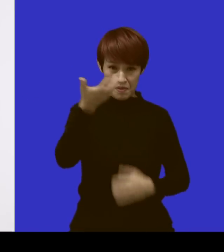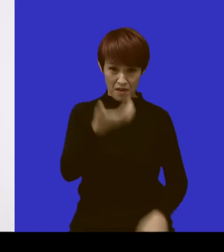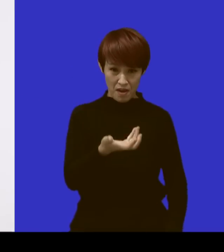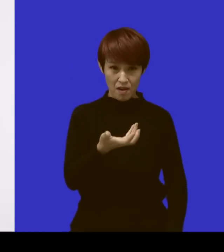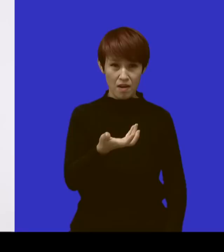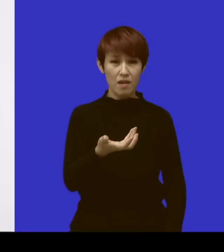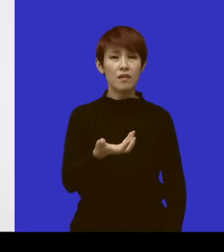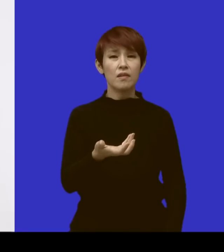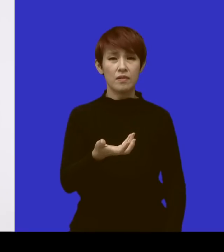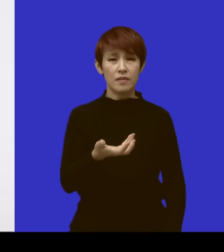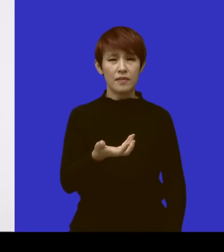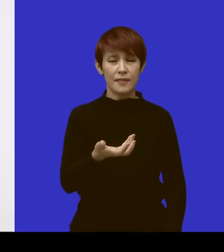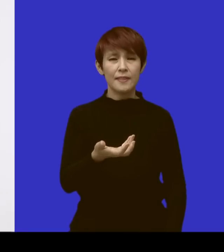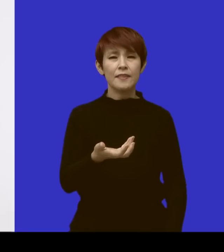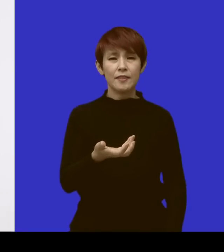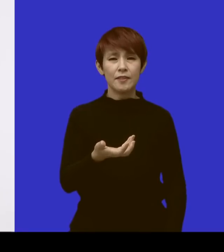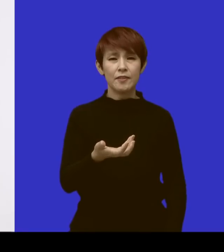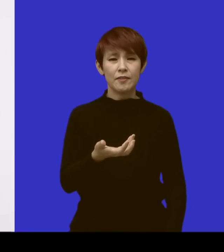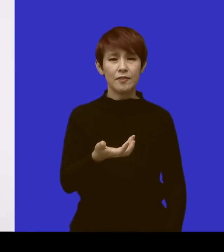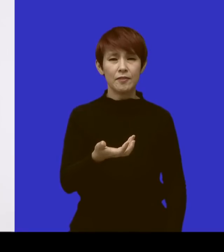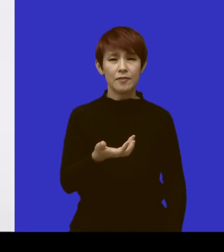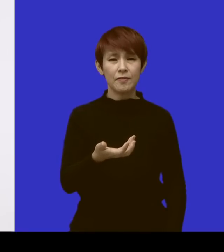그래,